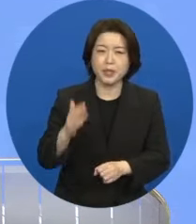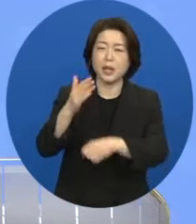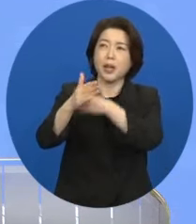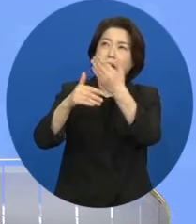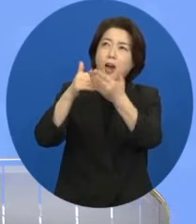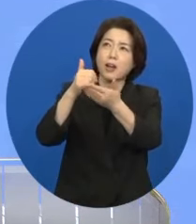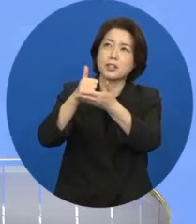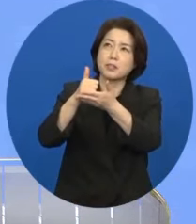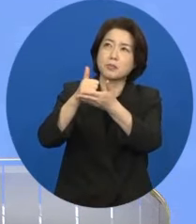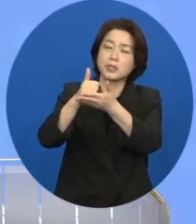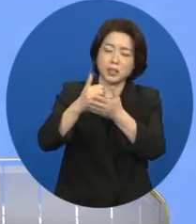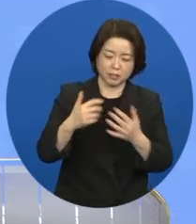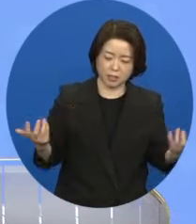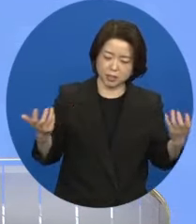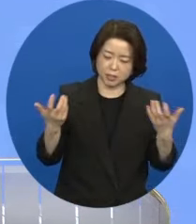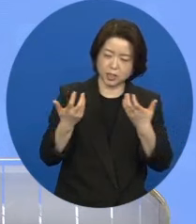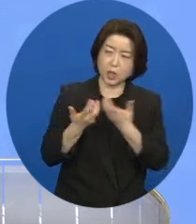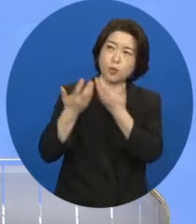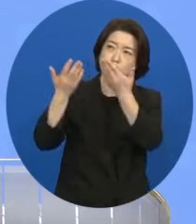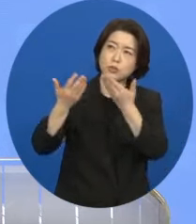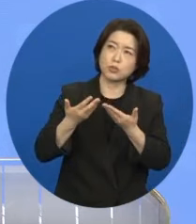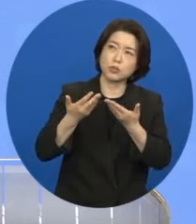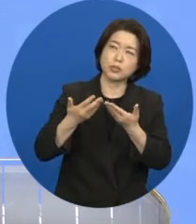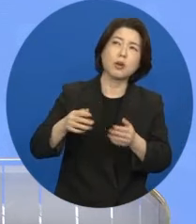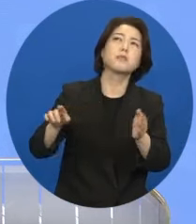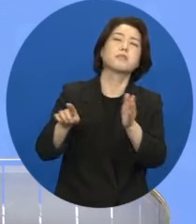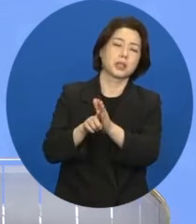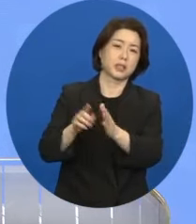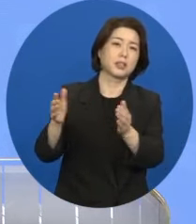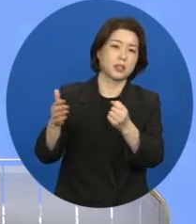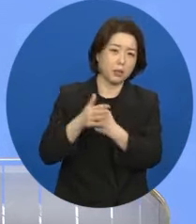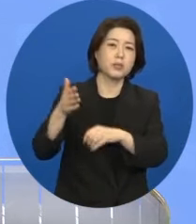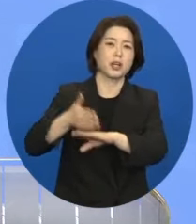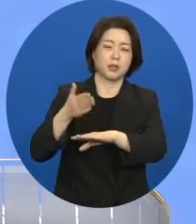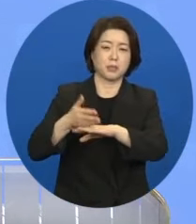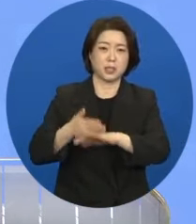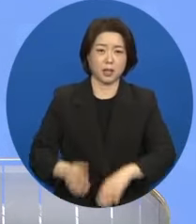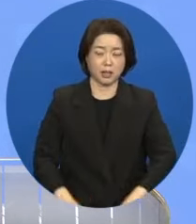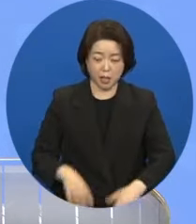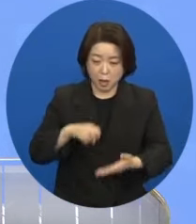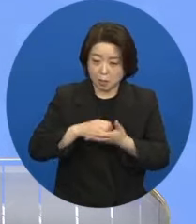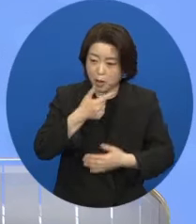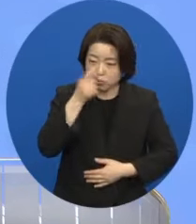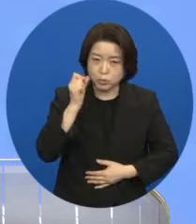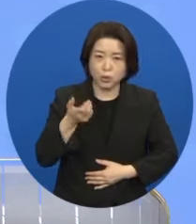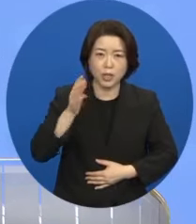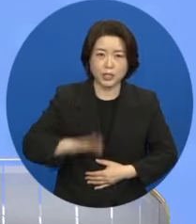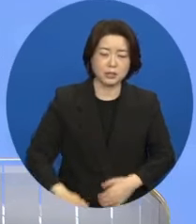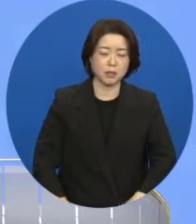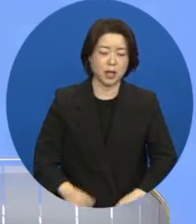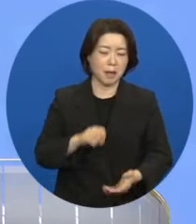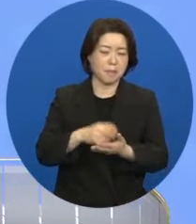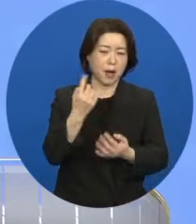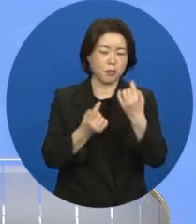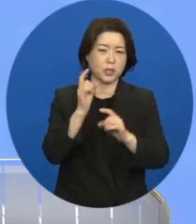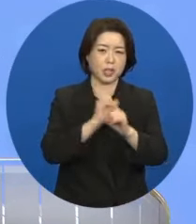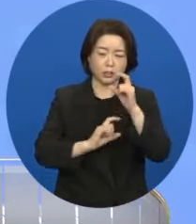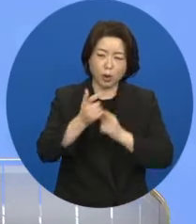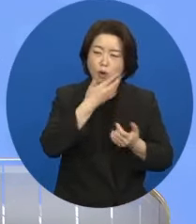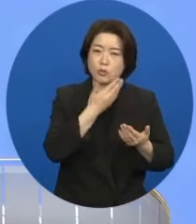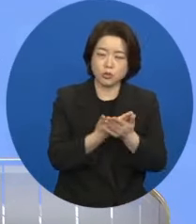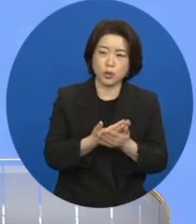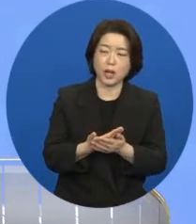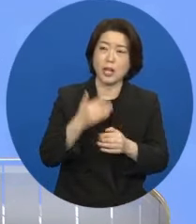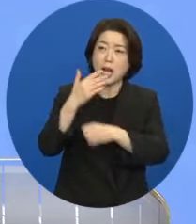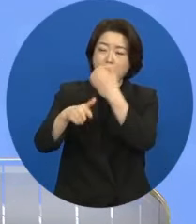하나님께서 채워 주심을 믿기 때문에 감사하는 것이고 두 번째 빵이 별로 없지만 보다 훨씬 중요한 하나님이 여전히 우리와